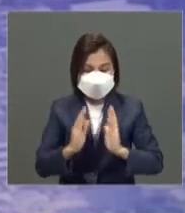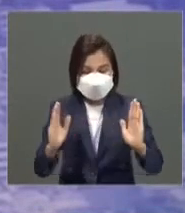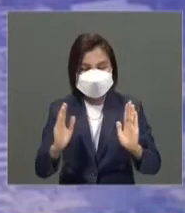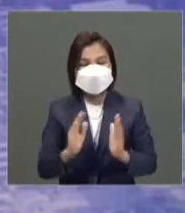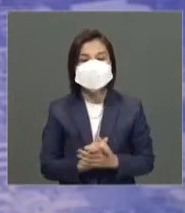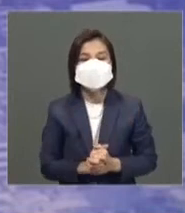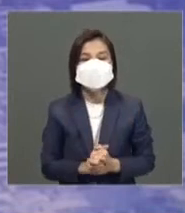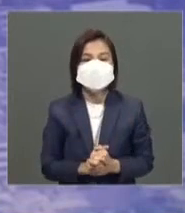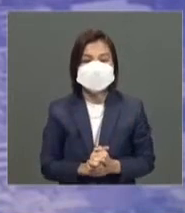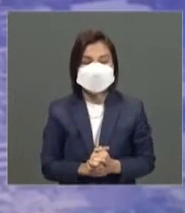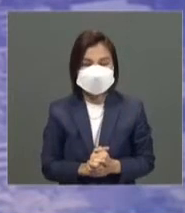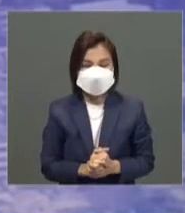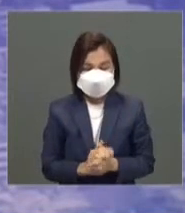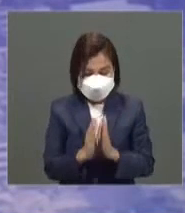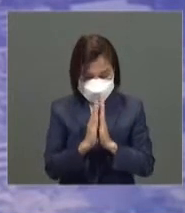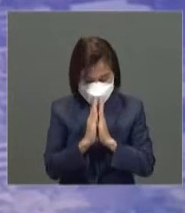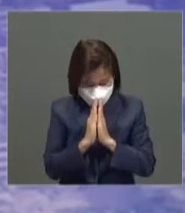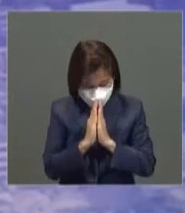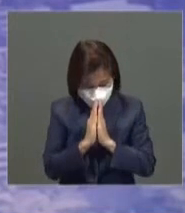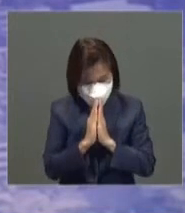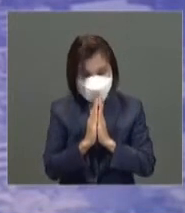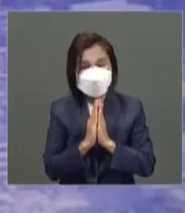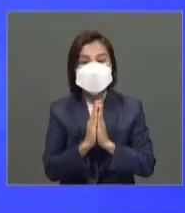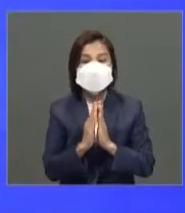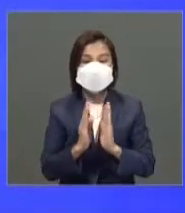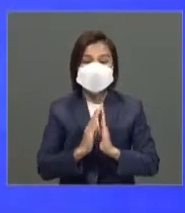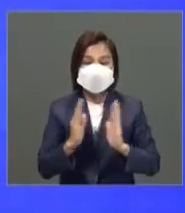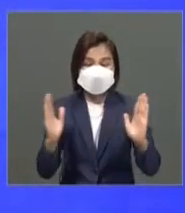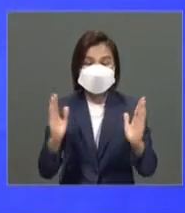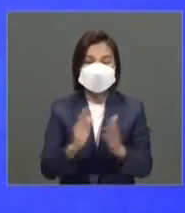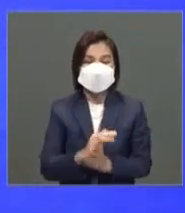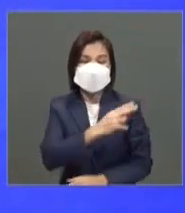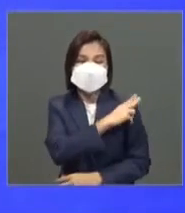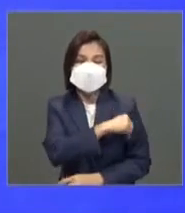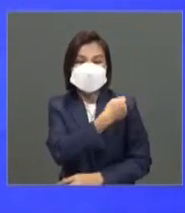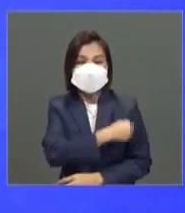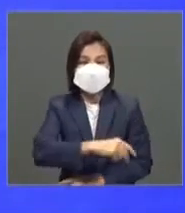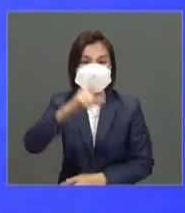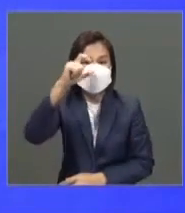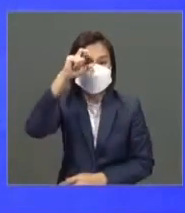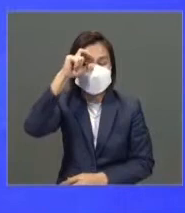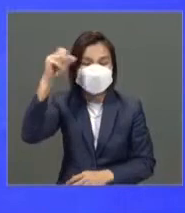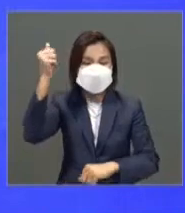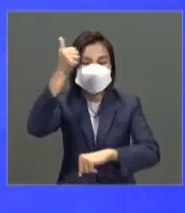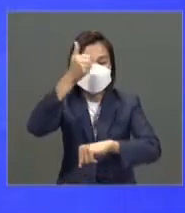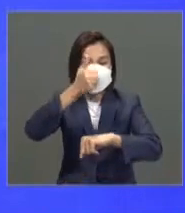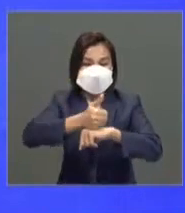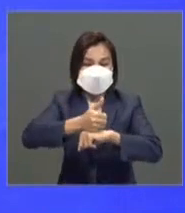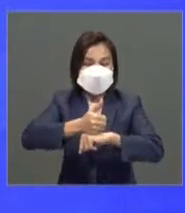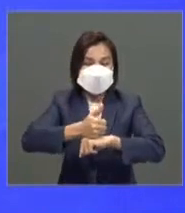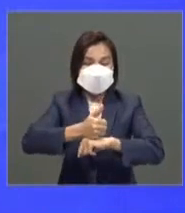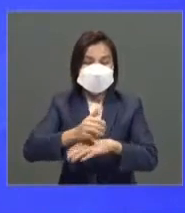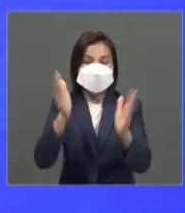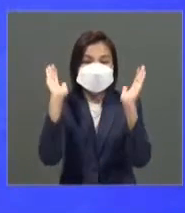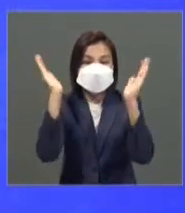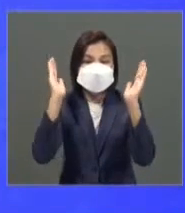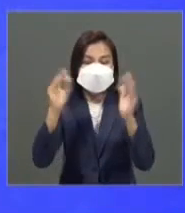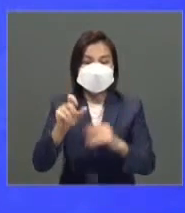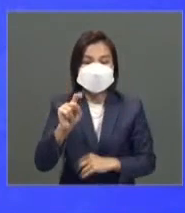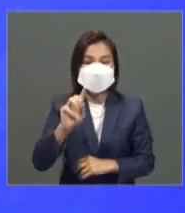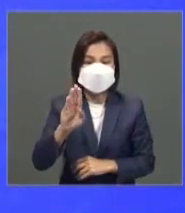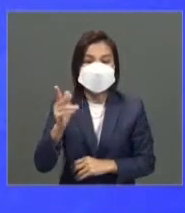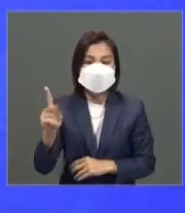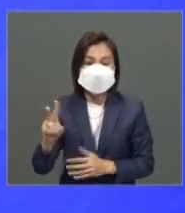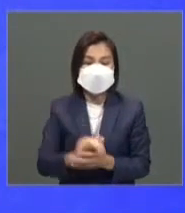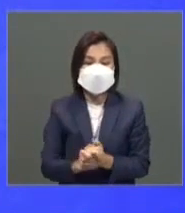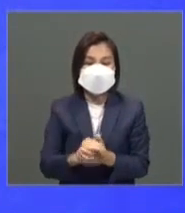งครับ กราบขอบพระคุณค่ะนายแพทย์ทวีสินวิษณุโยธินโฆษกสบคนะคะก็ตั้งแต่สัปดาห์หน้าเป็นต้นไปนะคะการแถลงข่